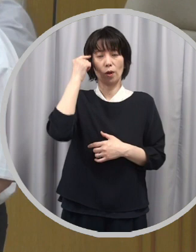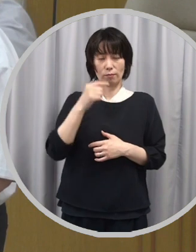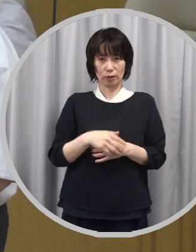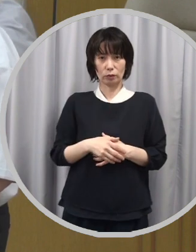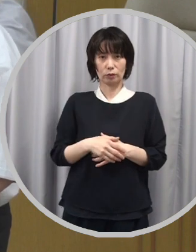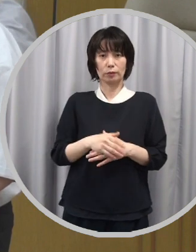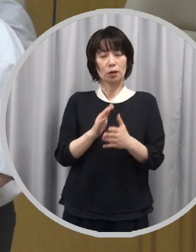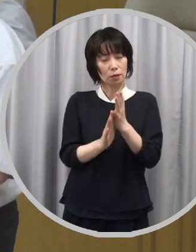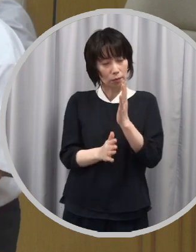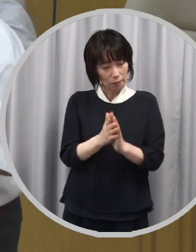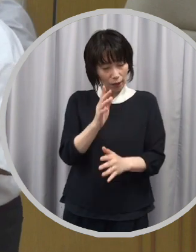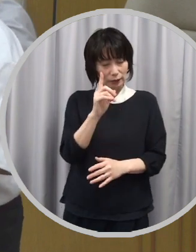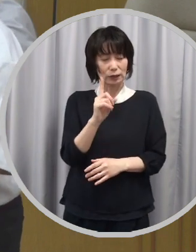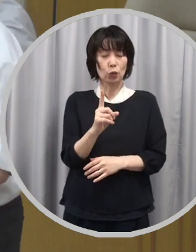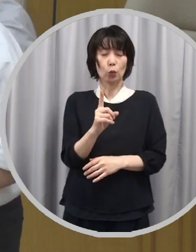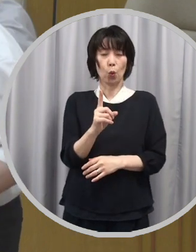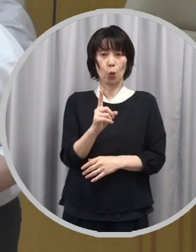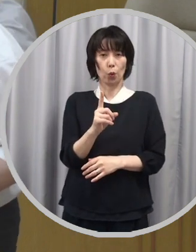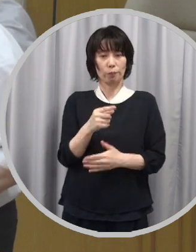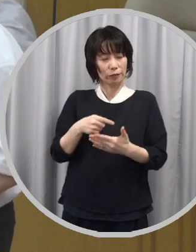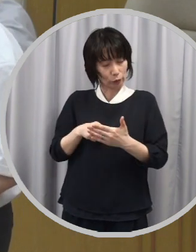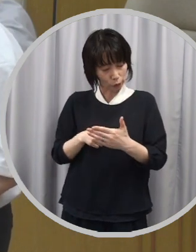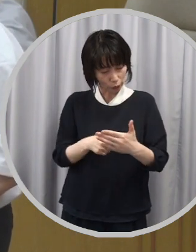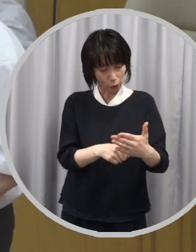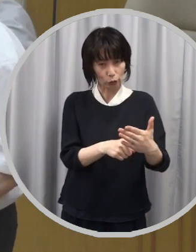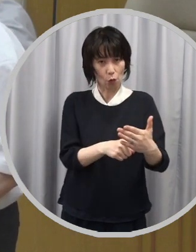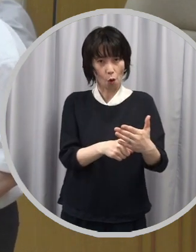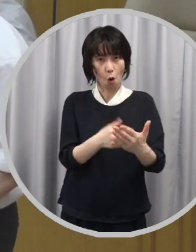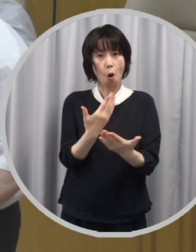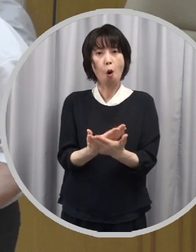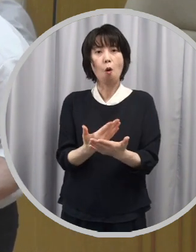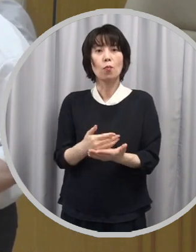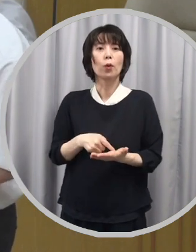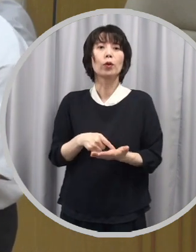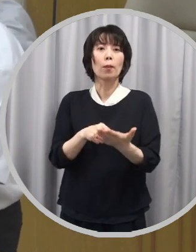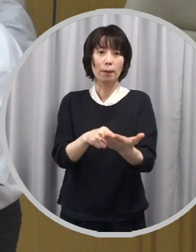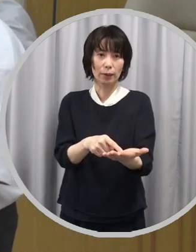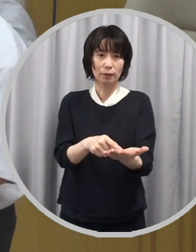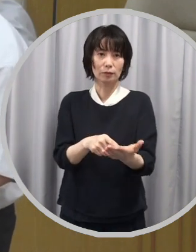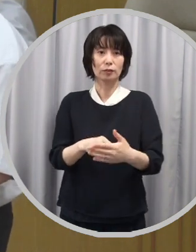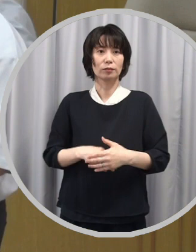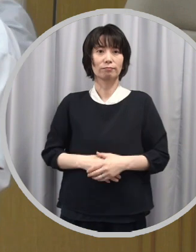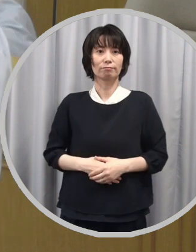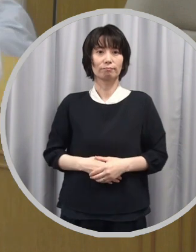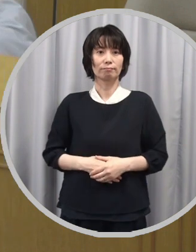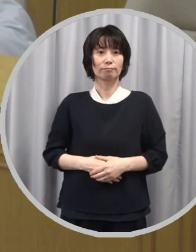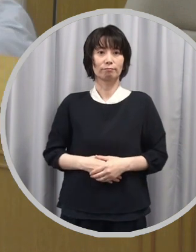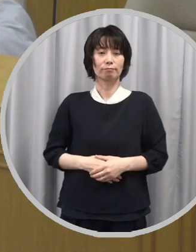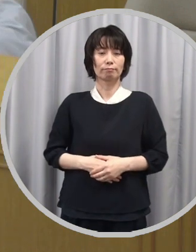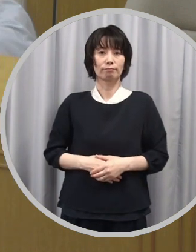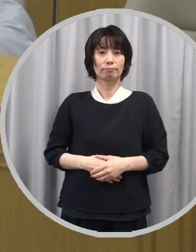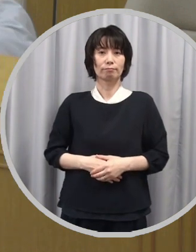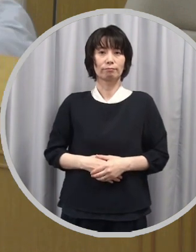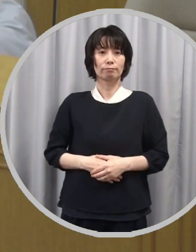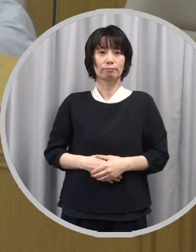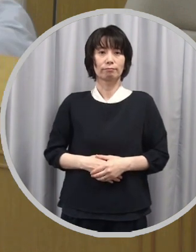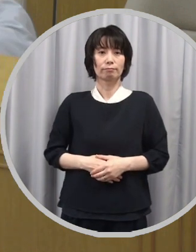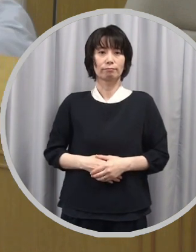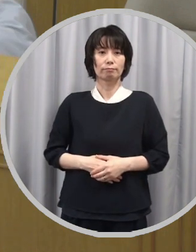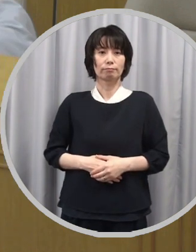。今一度のご努力を求めて次の質問に移らせていただきます。